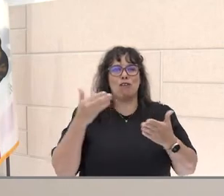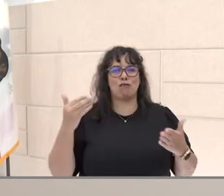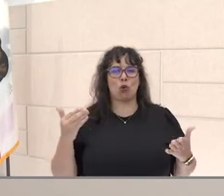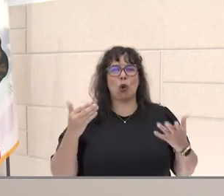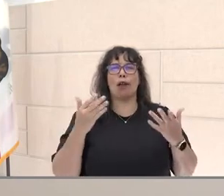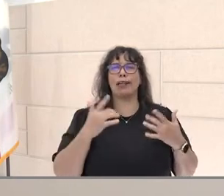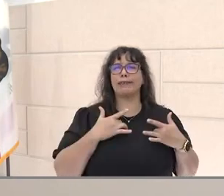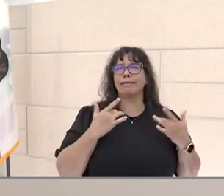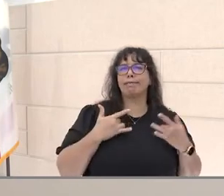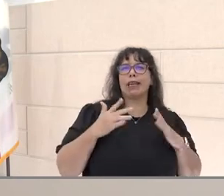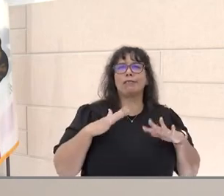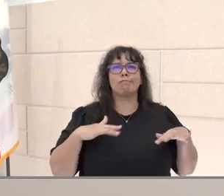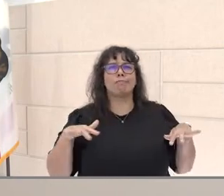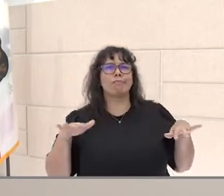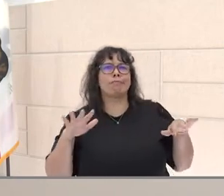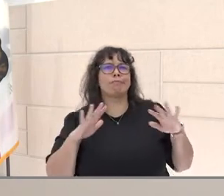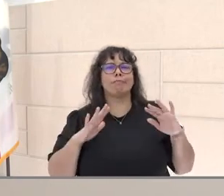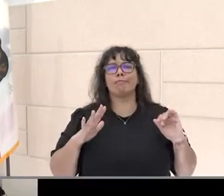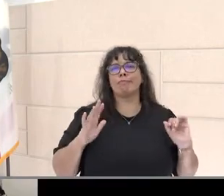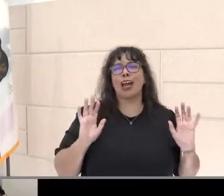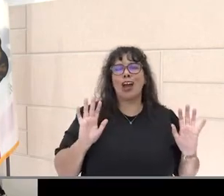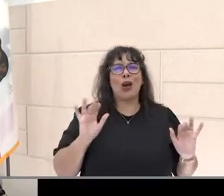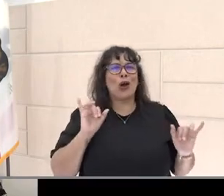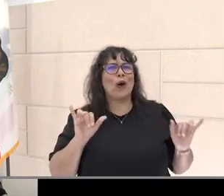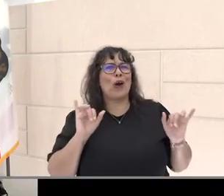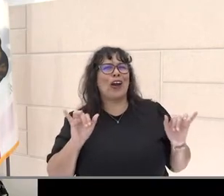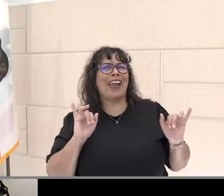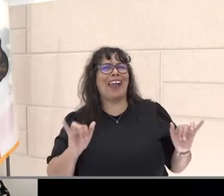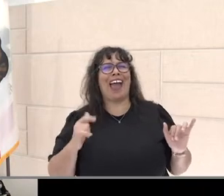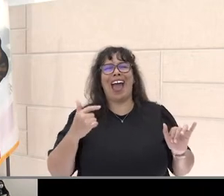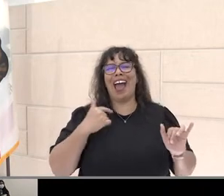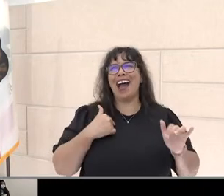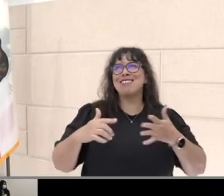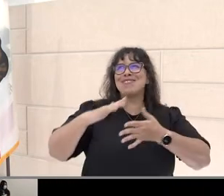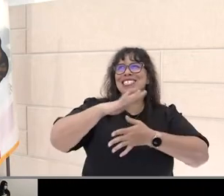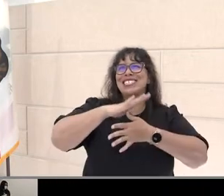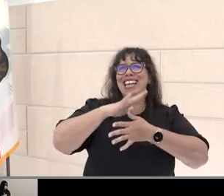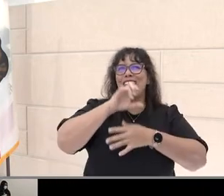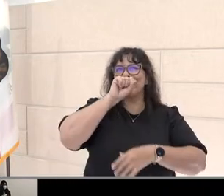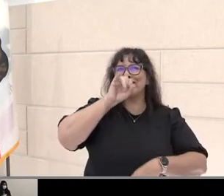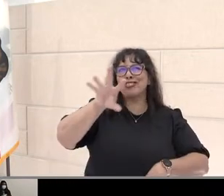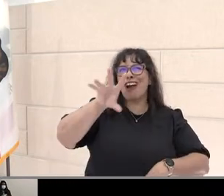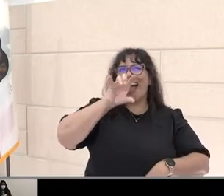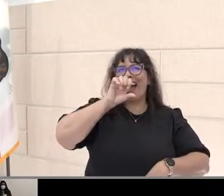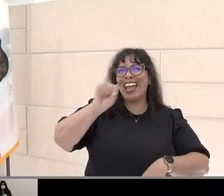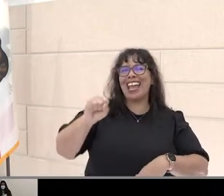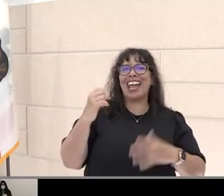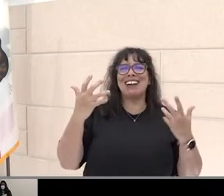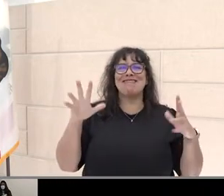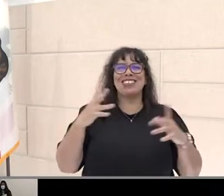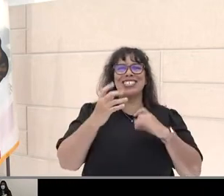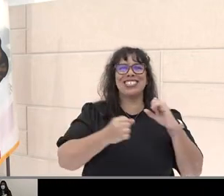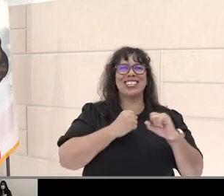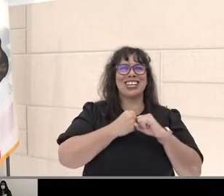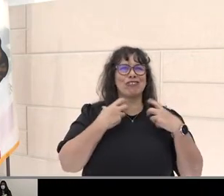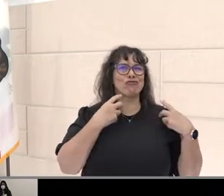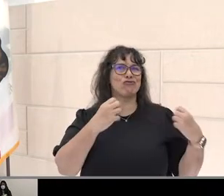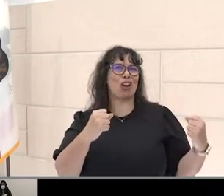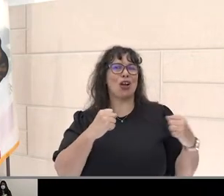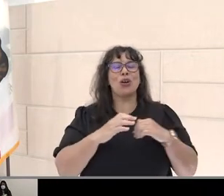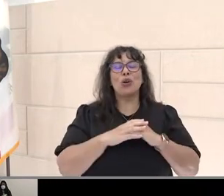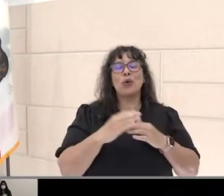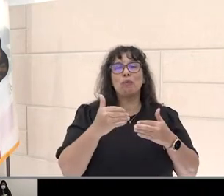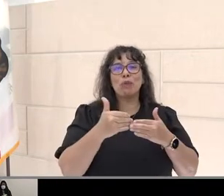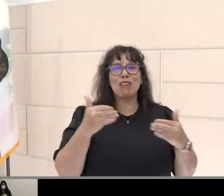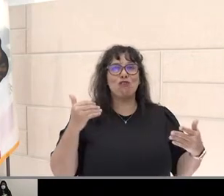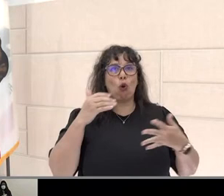เรียนตลับโจทเวกาบนสันหายเนียงตั้งปีนั้นบานโจหมกเทือกกิจการนักน้องสลาเรียนพองได้มุนเ